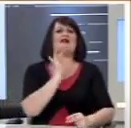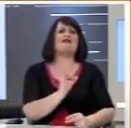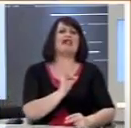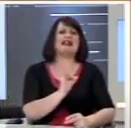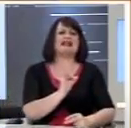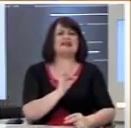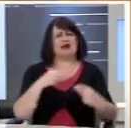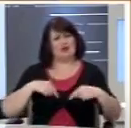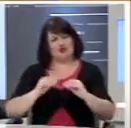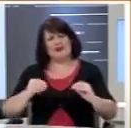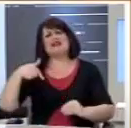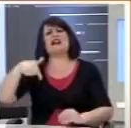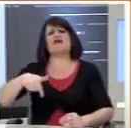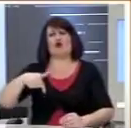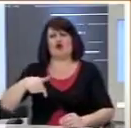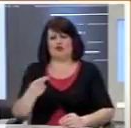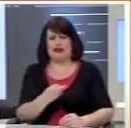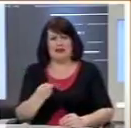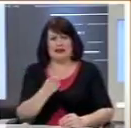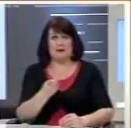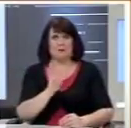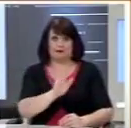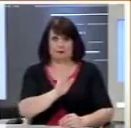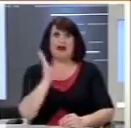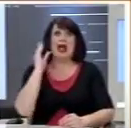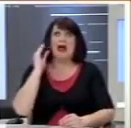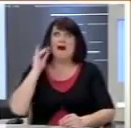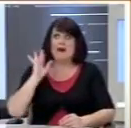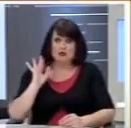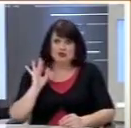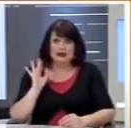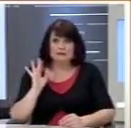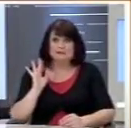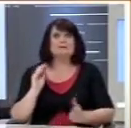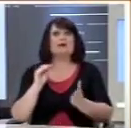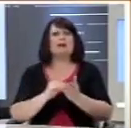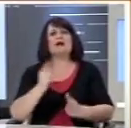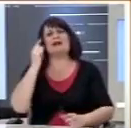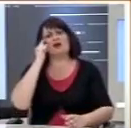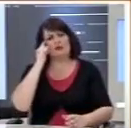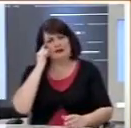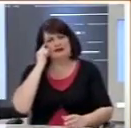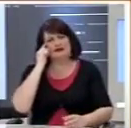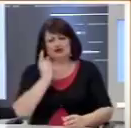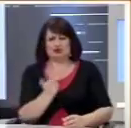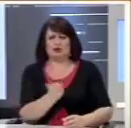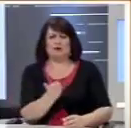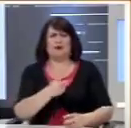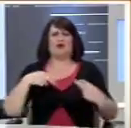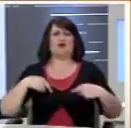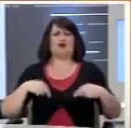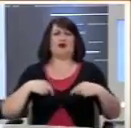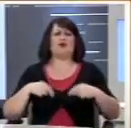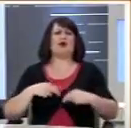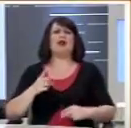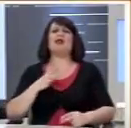Γαβρόπουλος. Και ακούστε, γιατί πάλι θα χάσετε, θα νομίζετε ότι απλώς αυτοί οι δύο υπουργοί θέλανε να